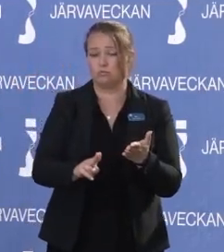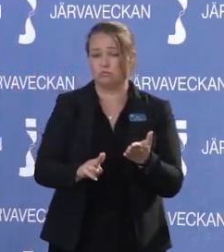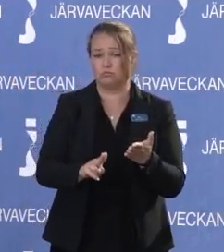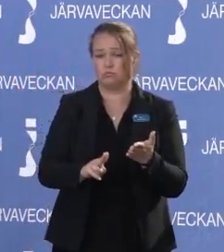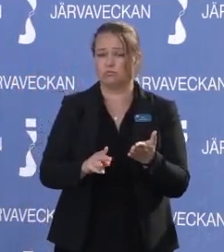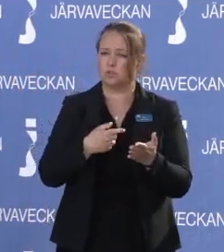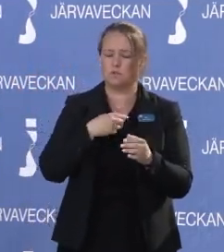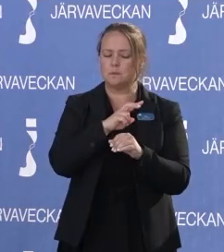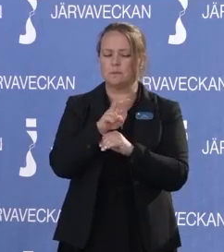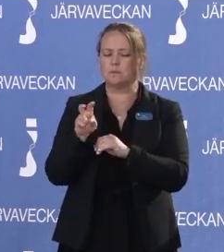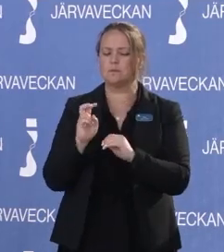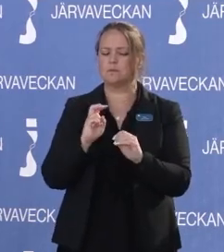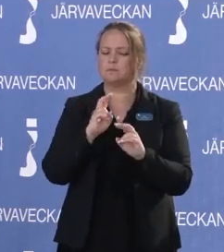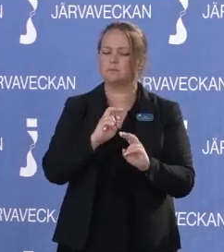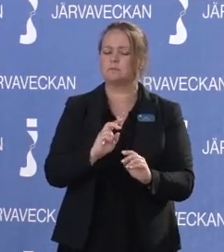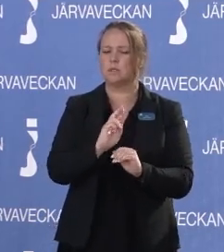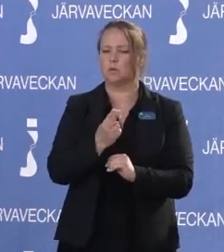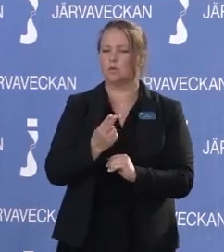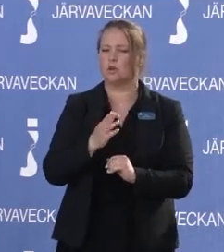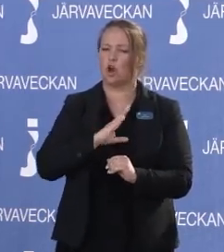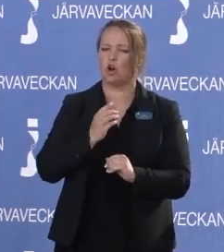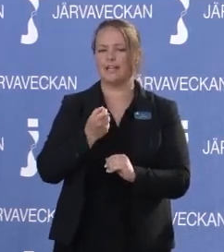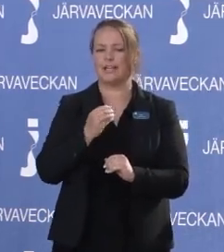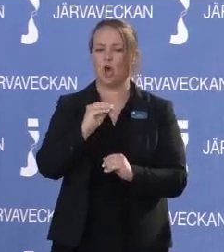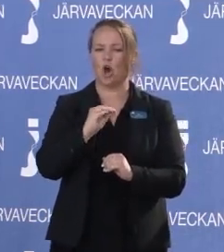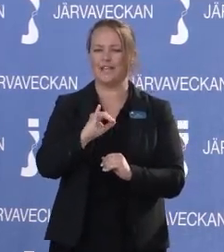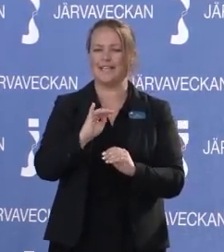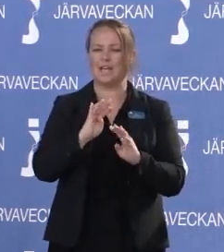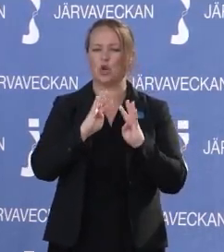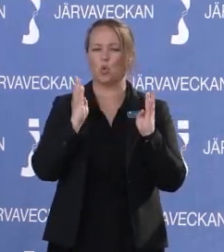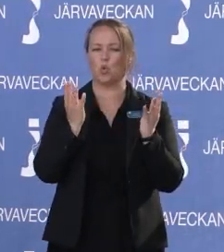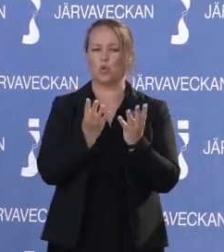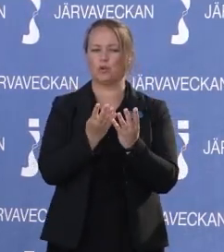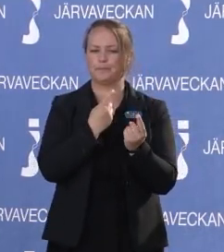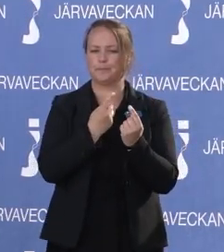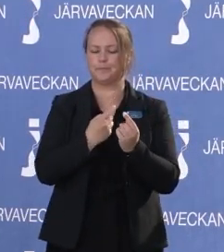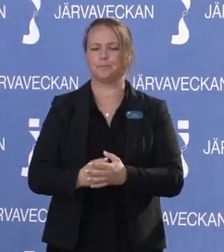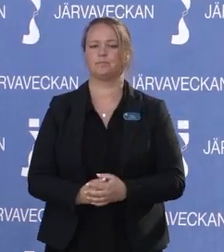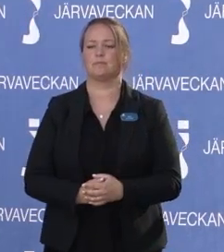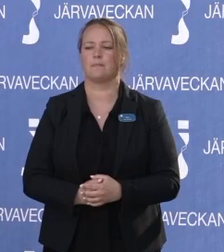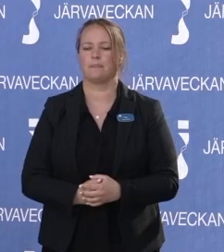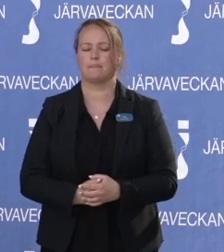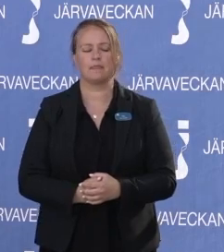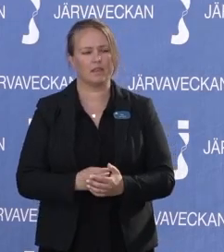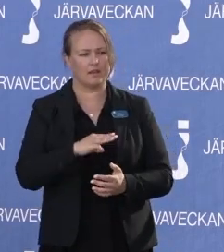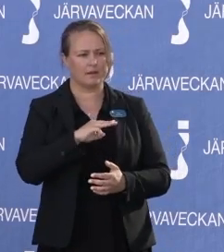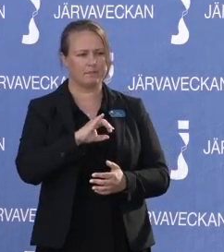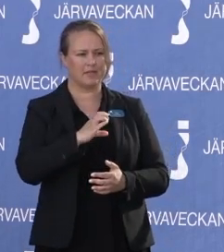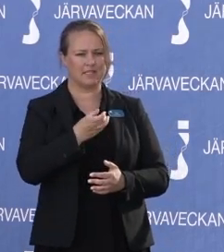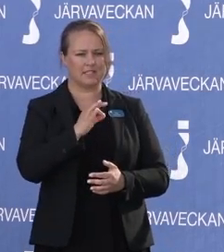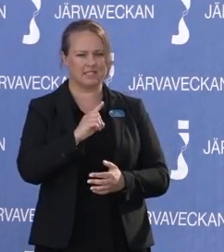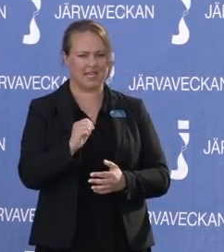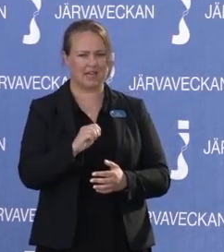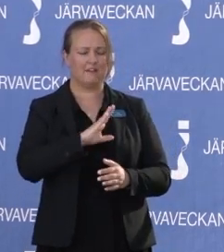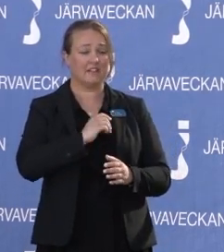över det just nu. Jag har ett litet AI-råd. Michel, här är det en oro också. Alltså det finns en optimism, men också en